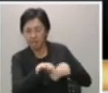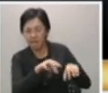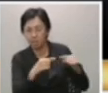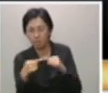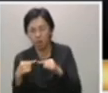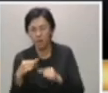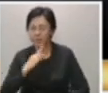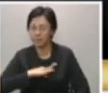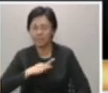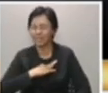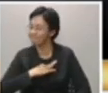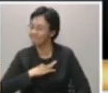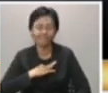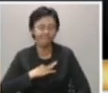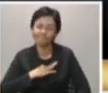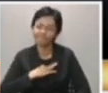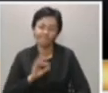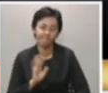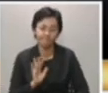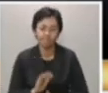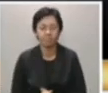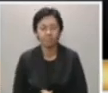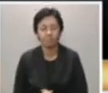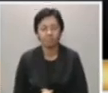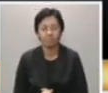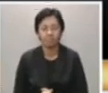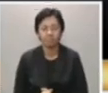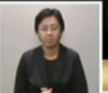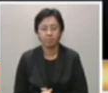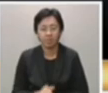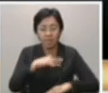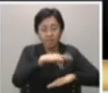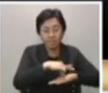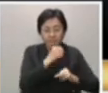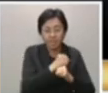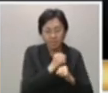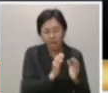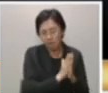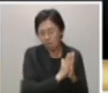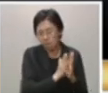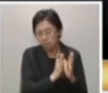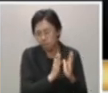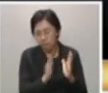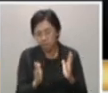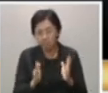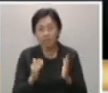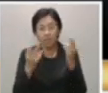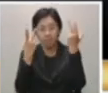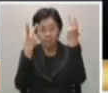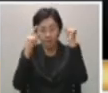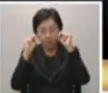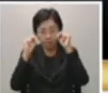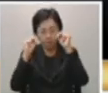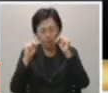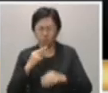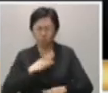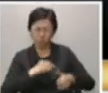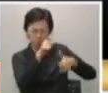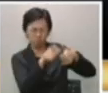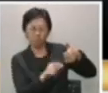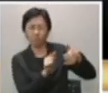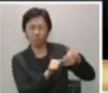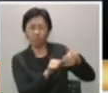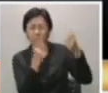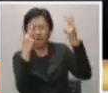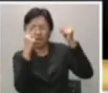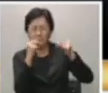ศต่อไปเพราะตลอดระยะเวลาที่ดำรงตำแหน่งผู้นำรัฐบาลผมไม่เห็นศักยภาพของ